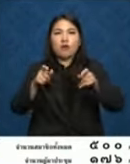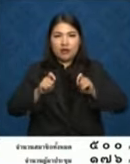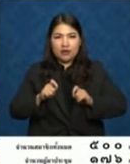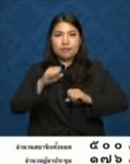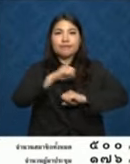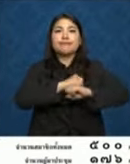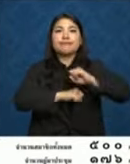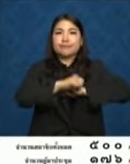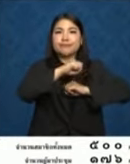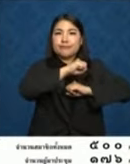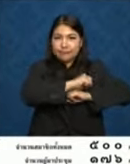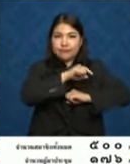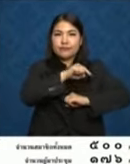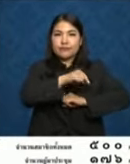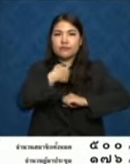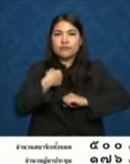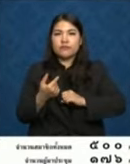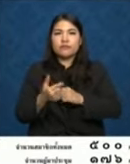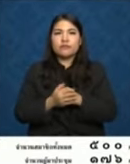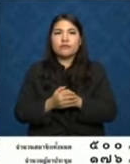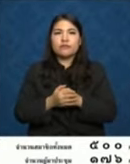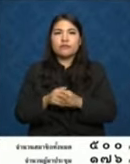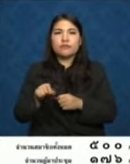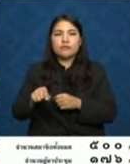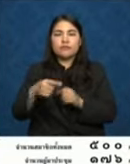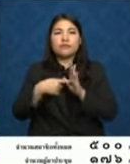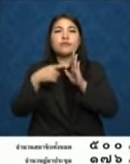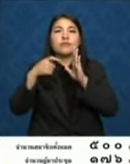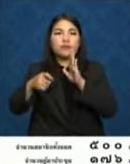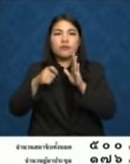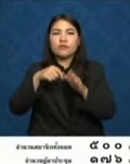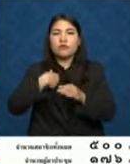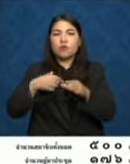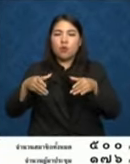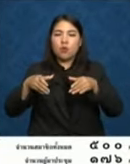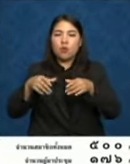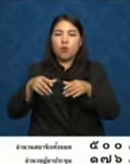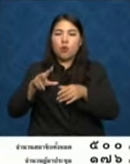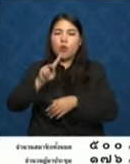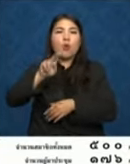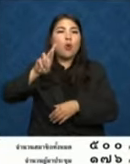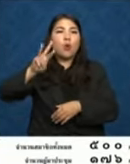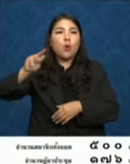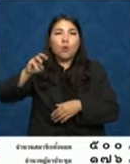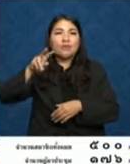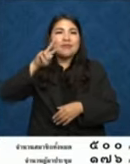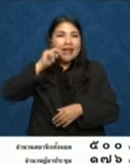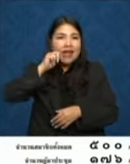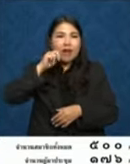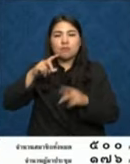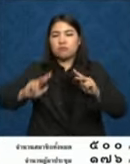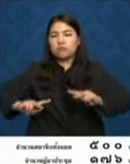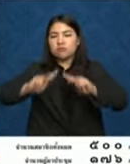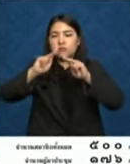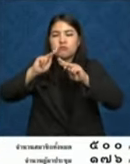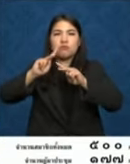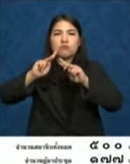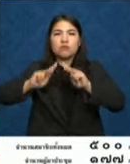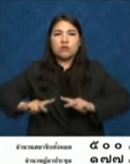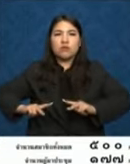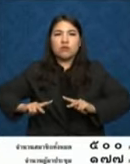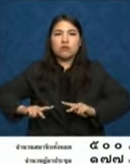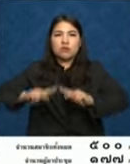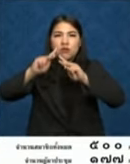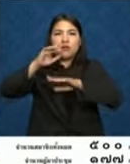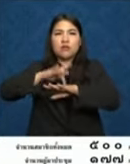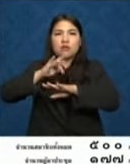นะครับแล้วก็ขอให้สำนักชลประทานที่8นครราชสีมาและกรมทรัพยากรน้ำ และกรมทรัพยากรกระทรวงธรรมชาติกรมทรัพยาก